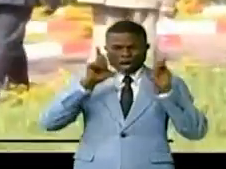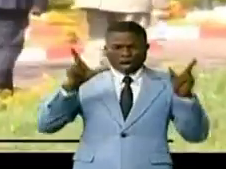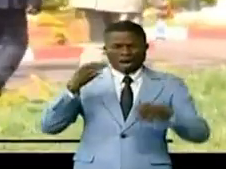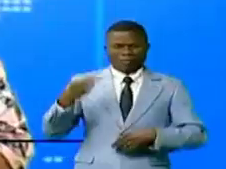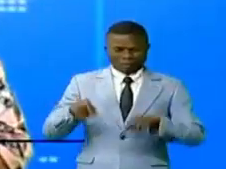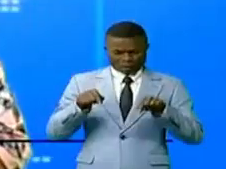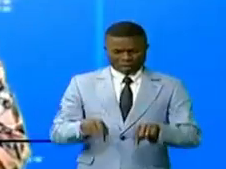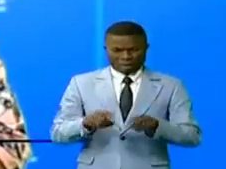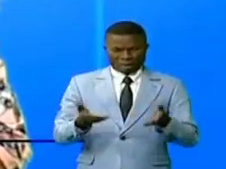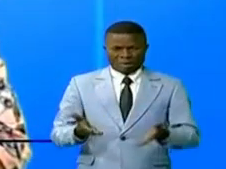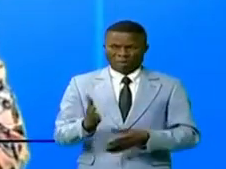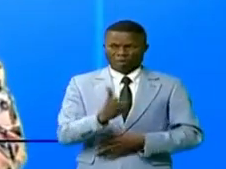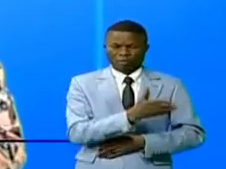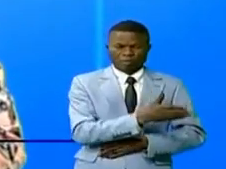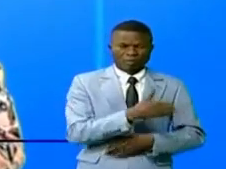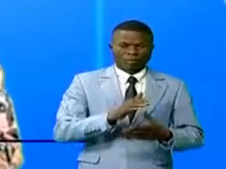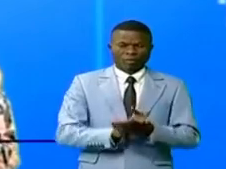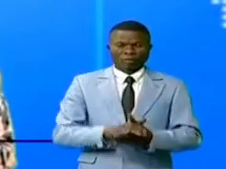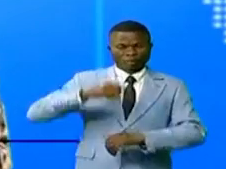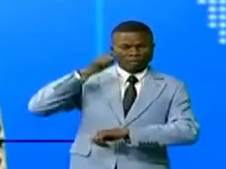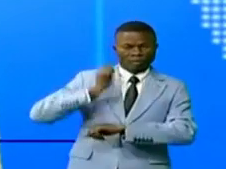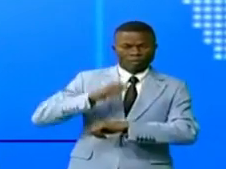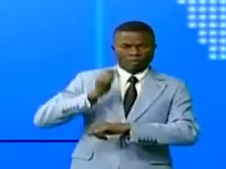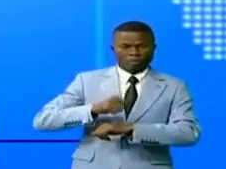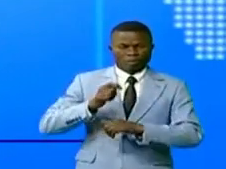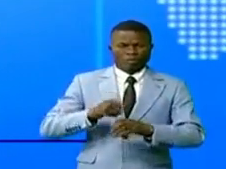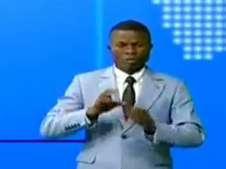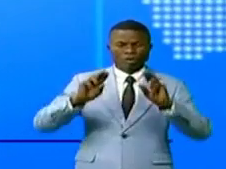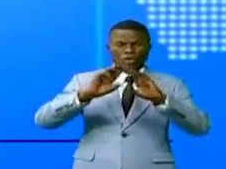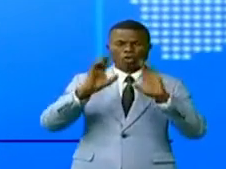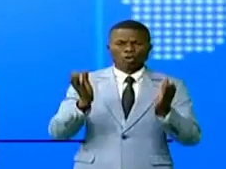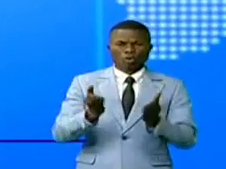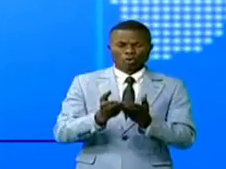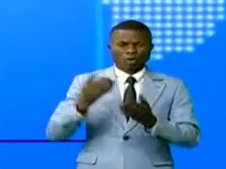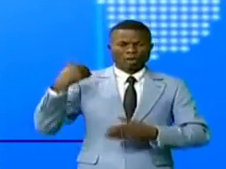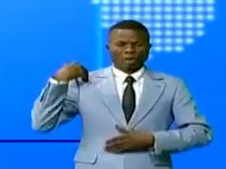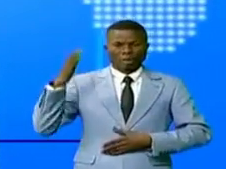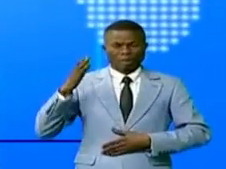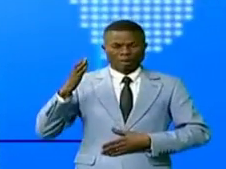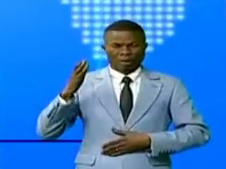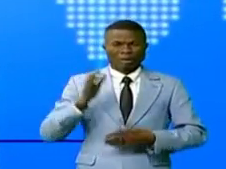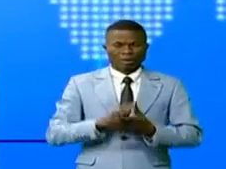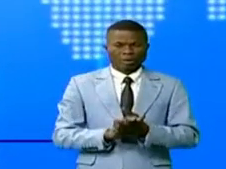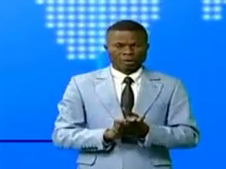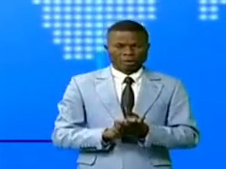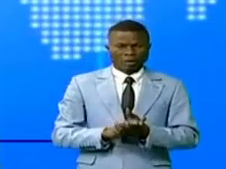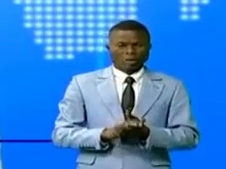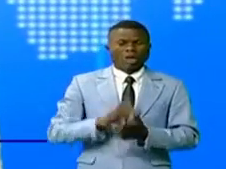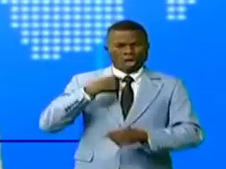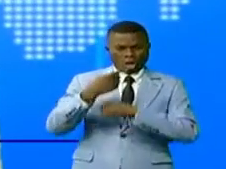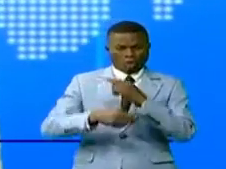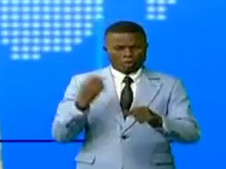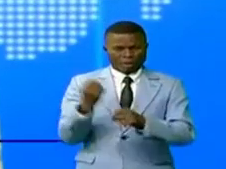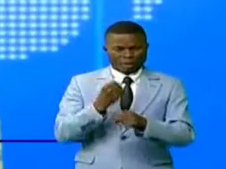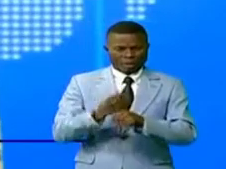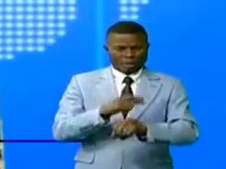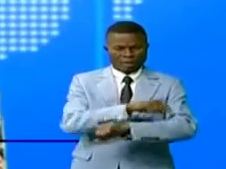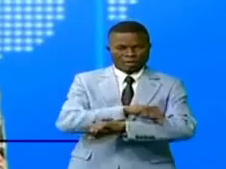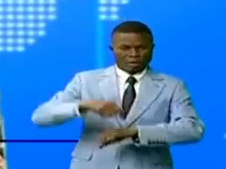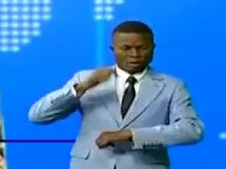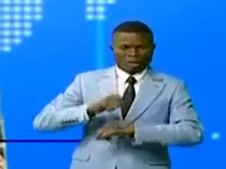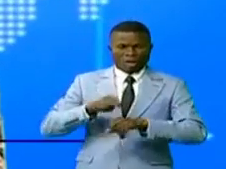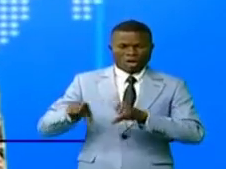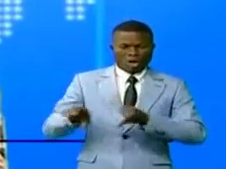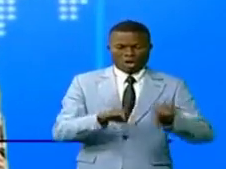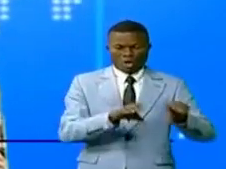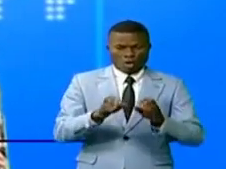RDC. En justice, le Conseil d'État a effectué hier sa rentrée judiciaire, une cérémonie organisée